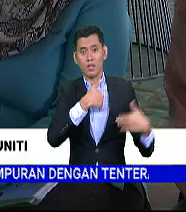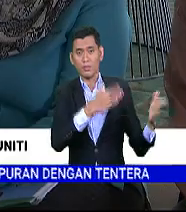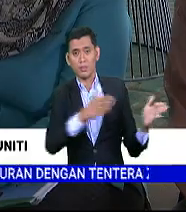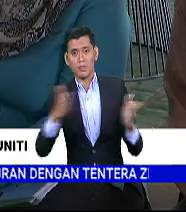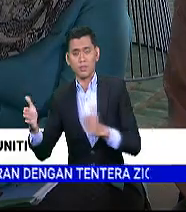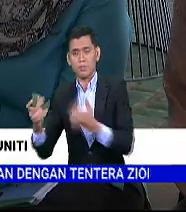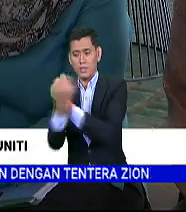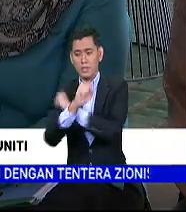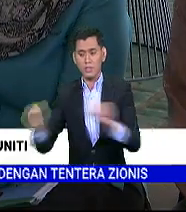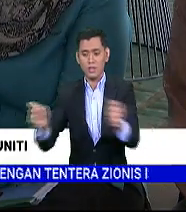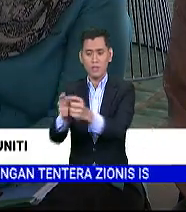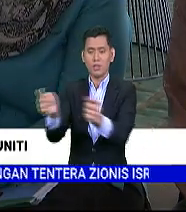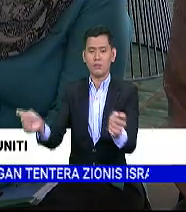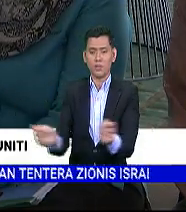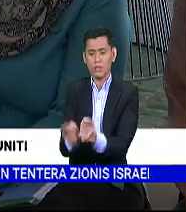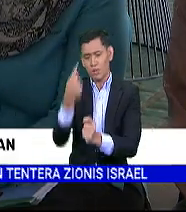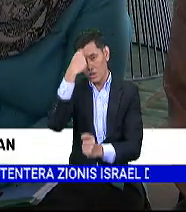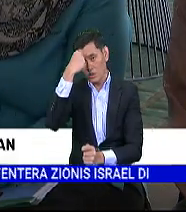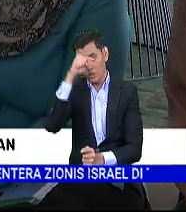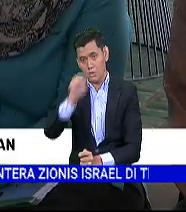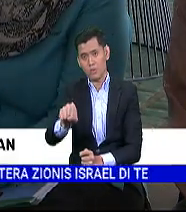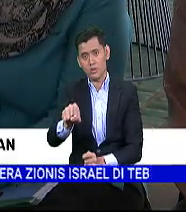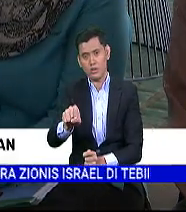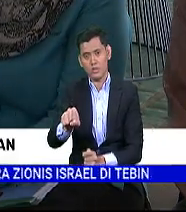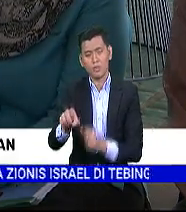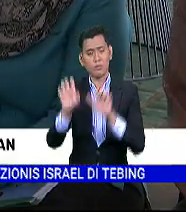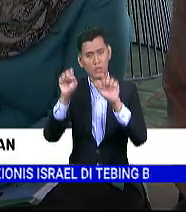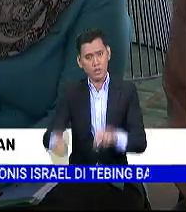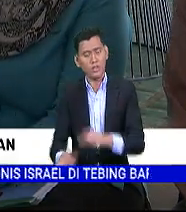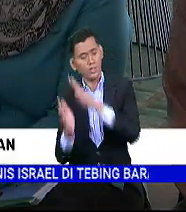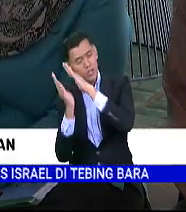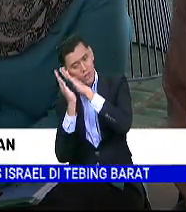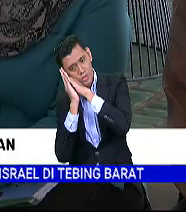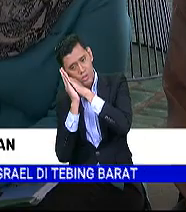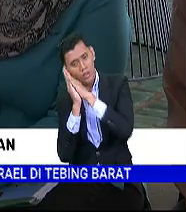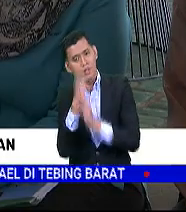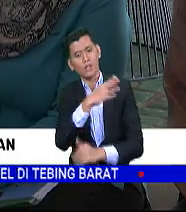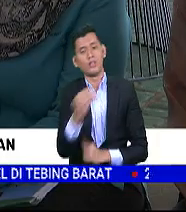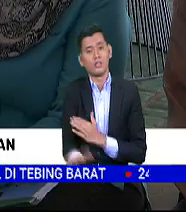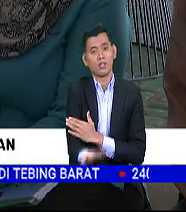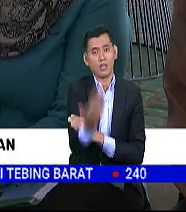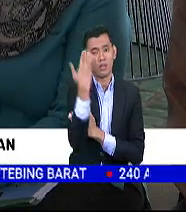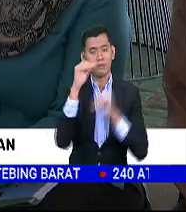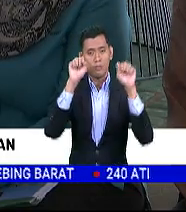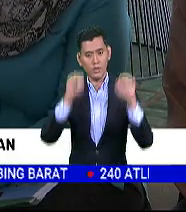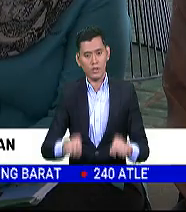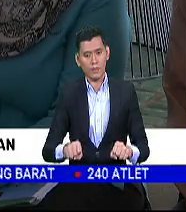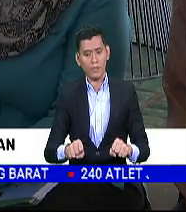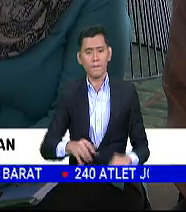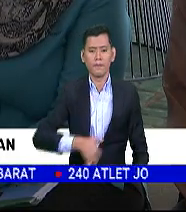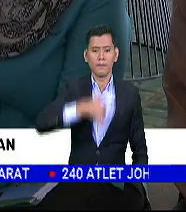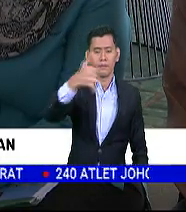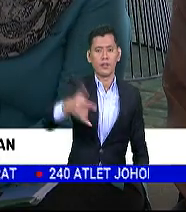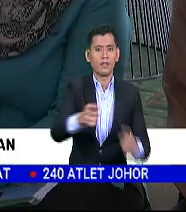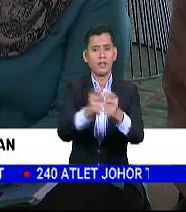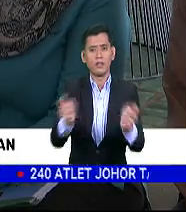them to sleep at night. Dan siang hari mereka bolehlah bersama ada pergi ke